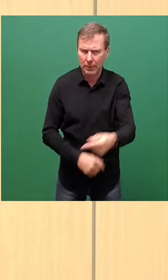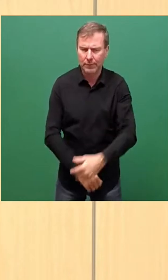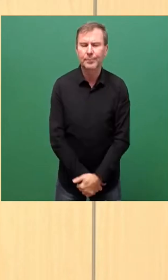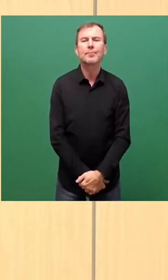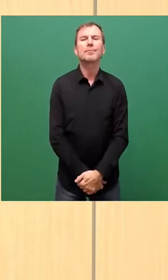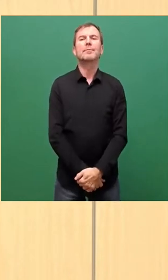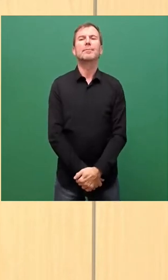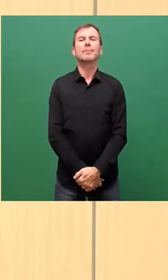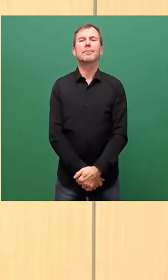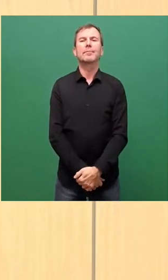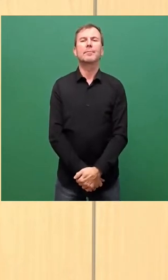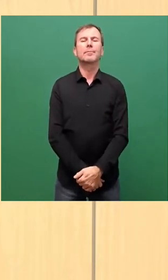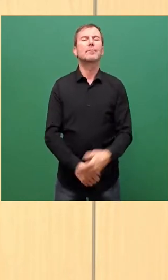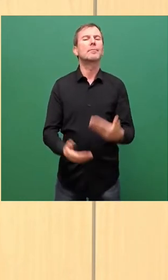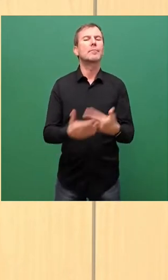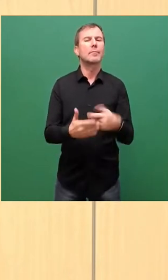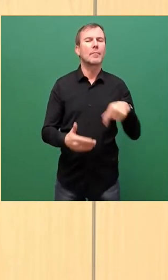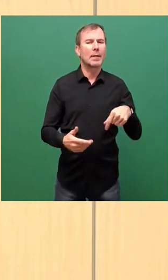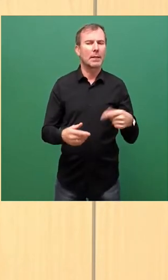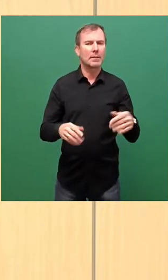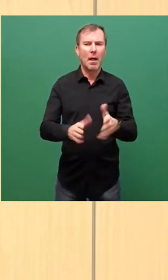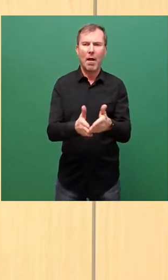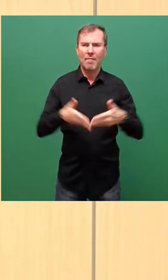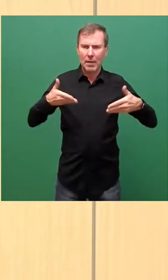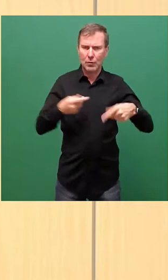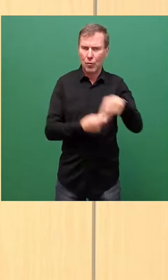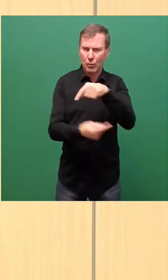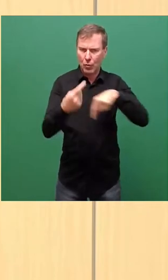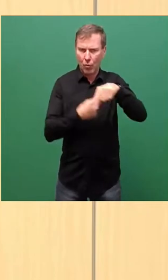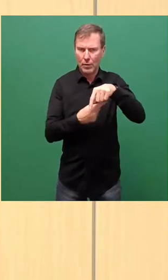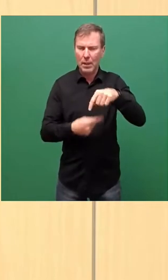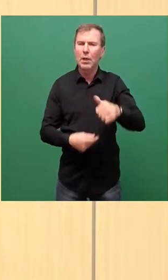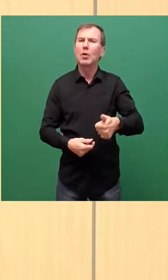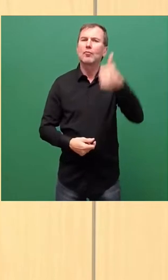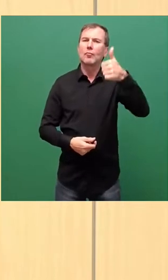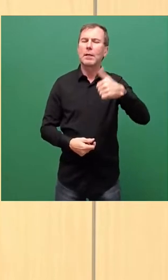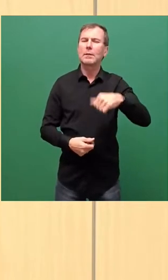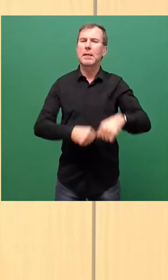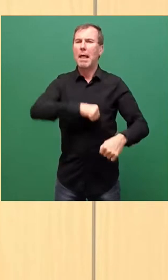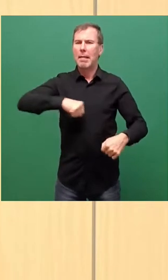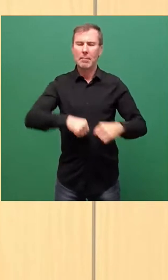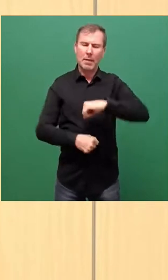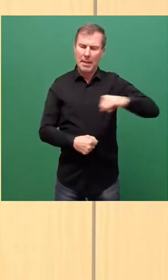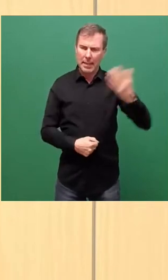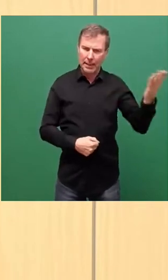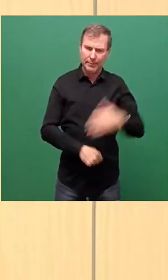So, damit steigen wir ein in die Fraktionsrunde. Es beginnt Fraktion Die Linke. Herr Mattis, bitteschön.